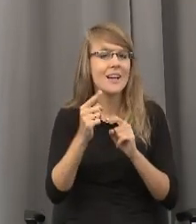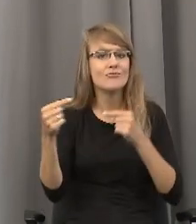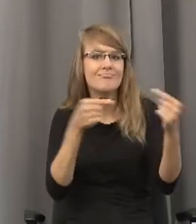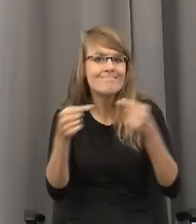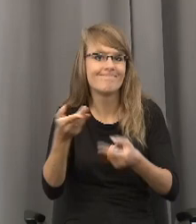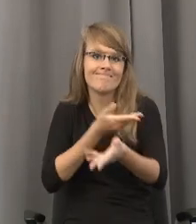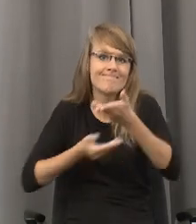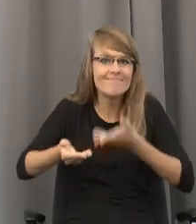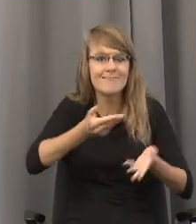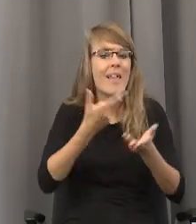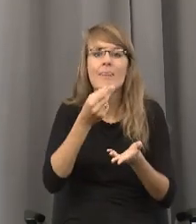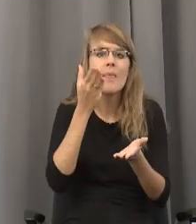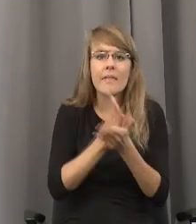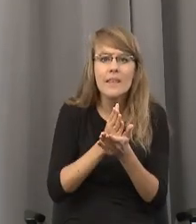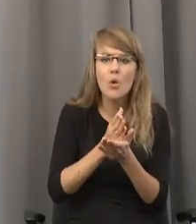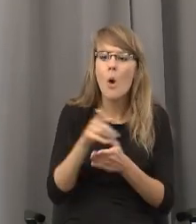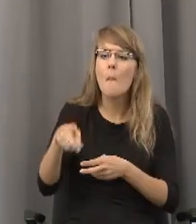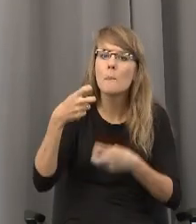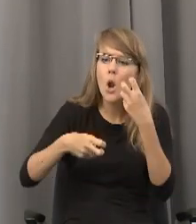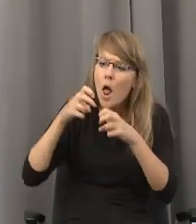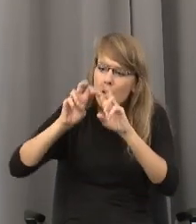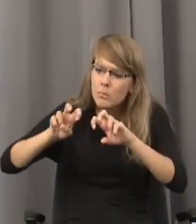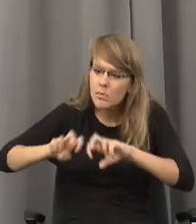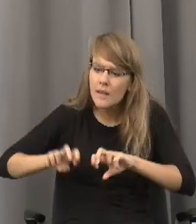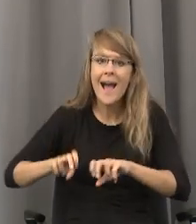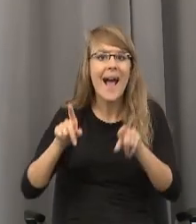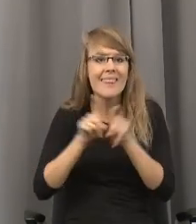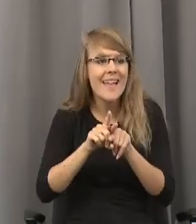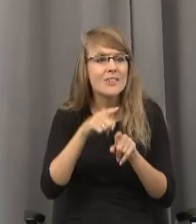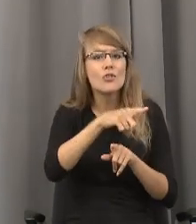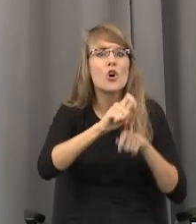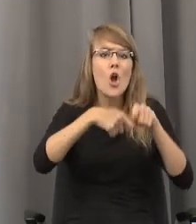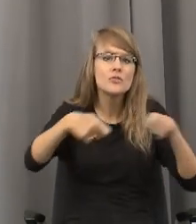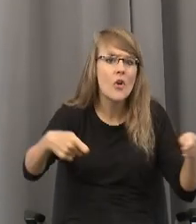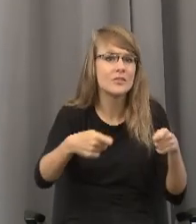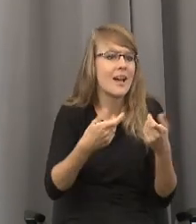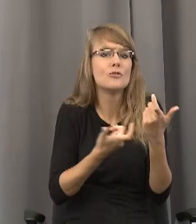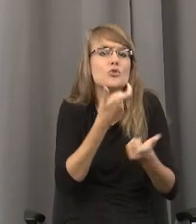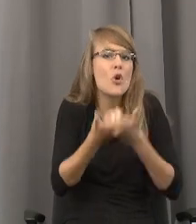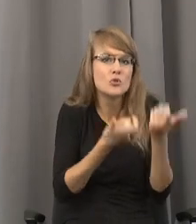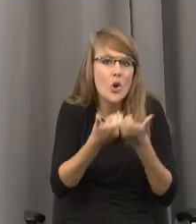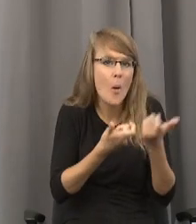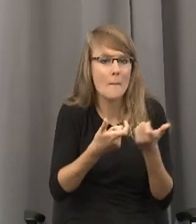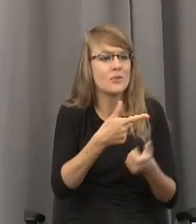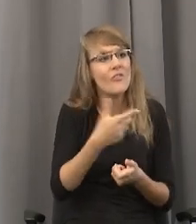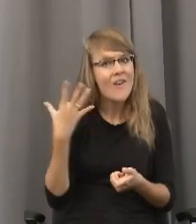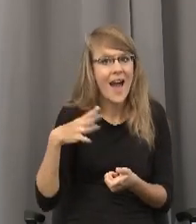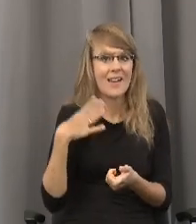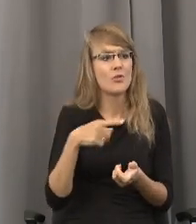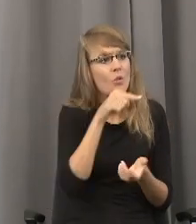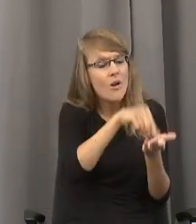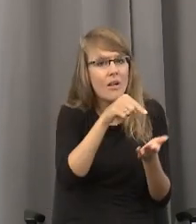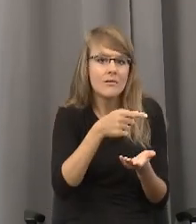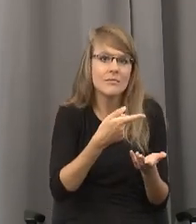tylko na temat diagnozy problemu, ale także na temat tych rozwiązań, które powinny być wdrożone.